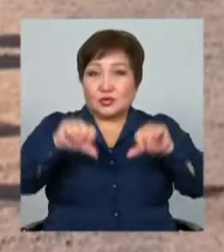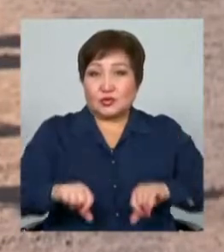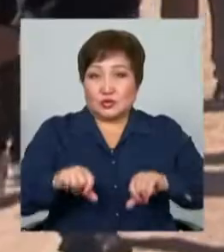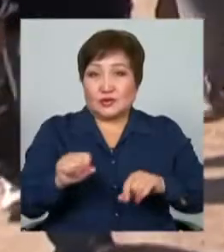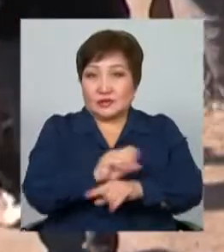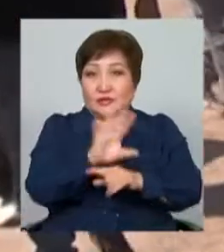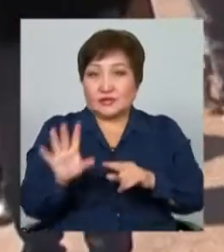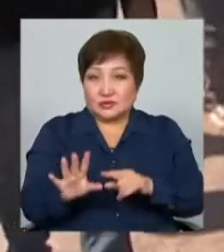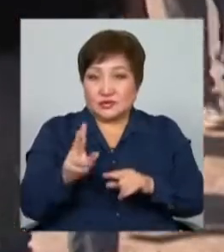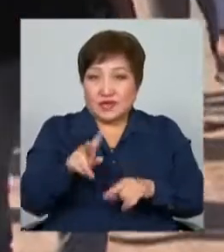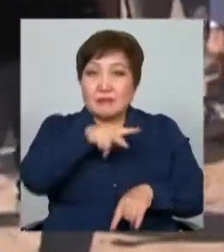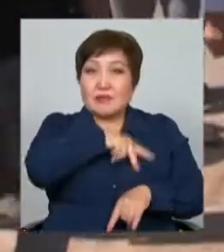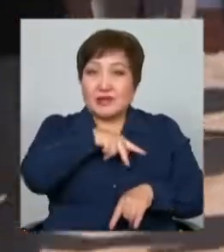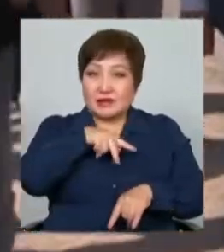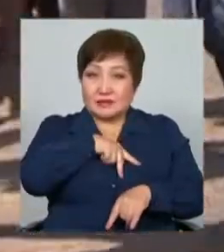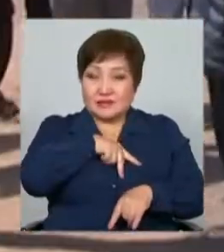үлесі үшін медалімен марапатталды.